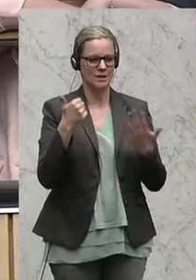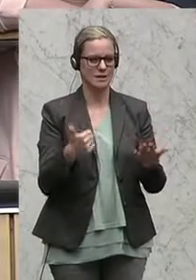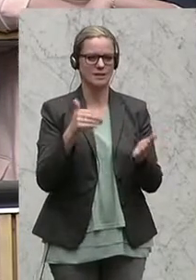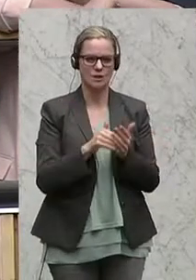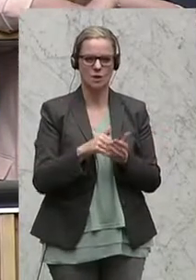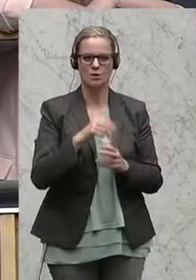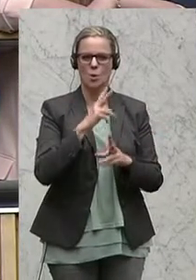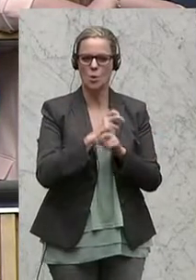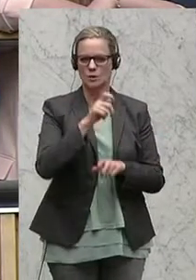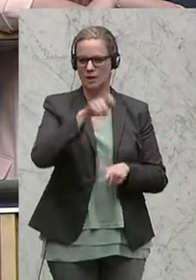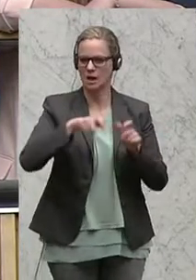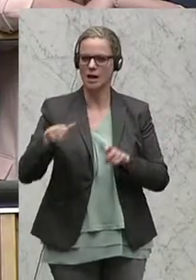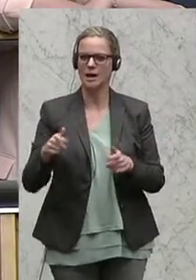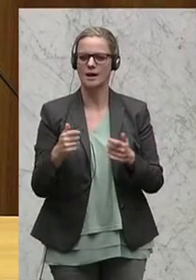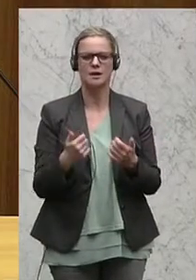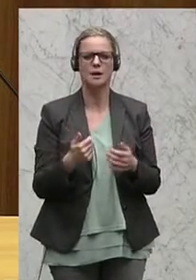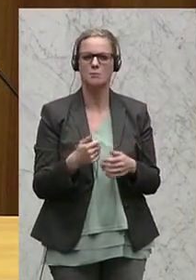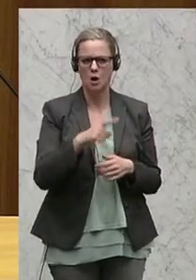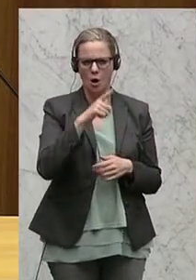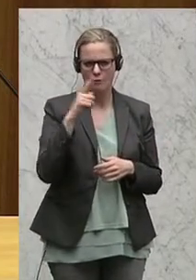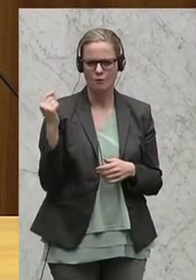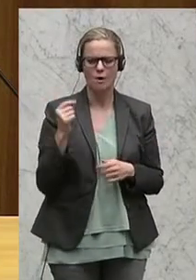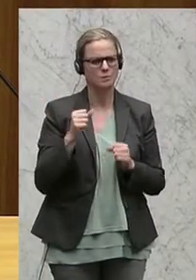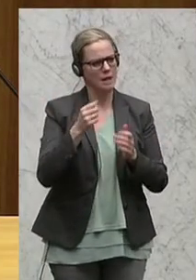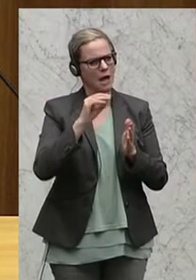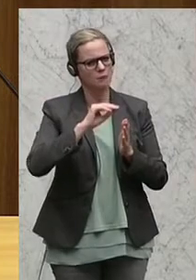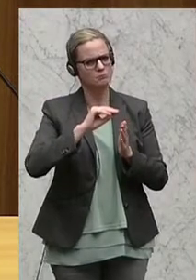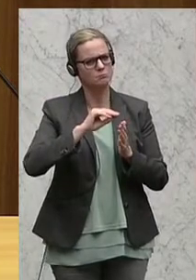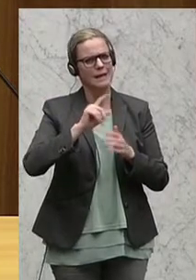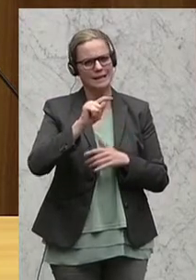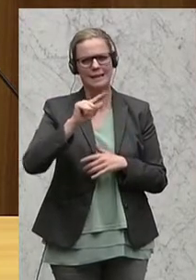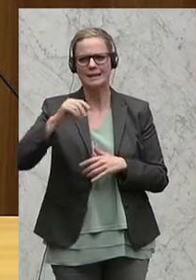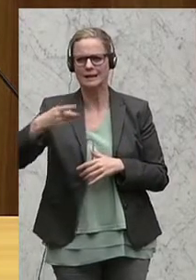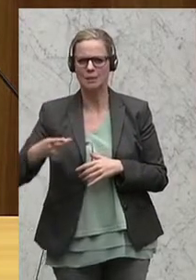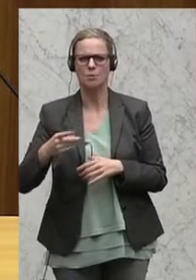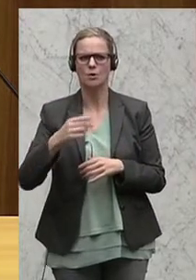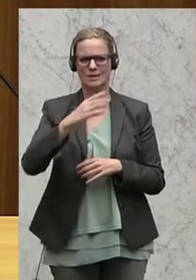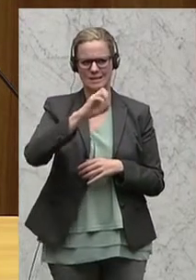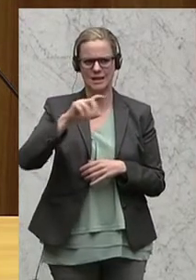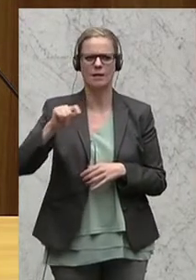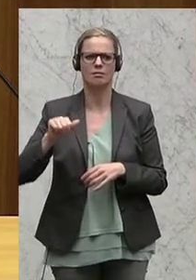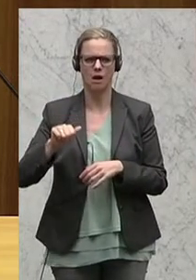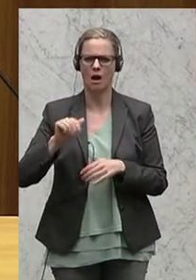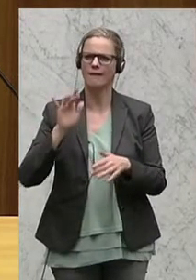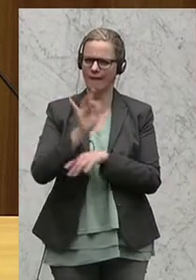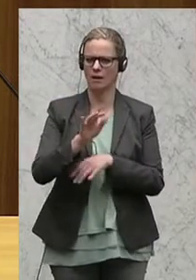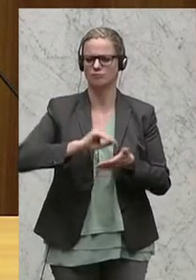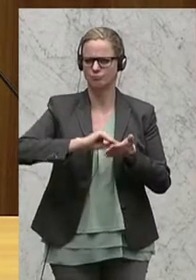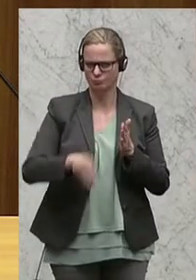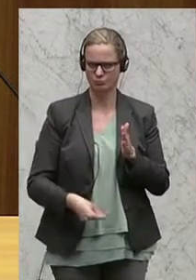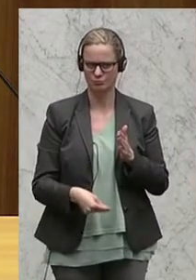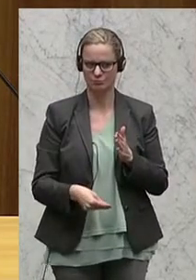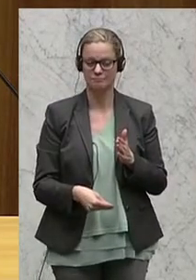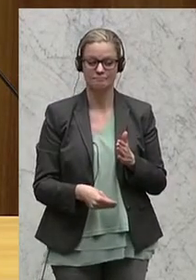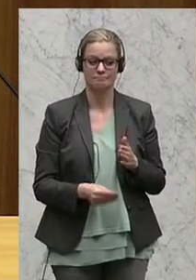563.000 Österreicherinnen und Österreicher haben das Volksbegehren gegen TTIP und CETA unterschrieben. Daran erkennt man,